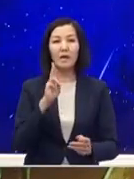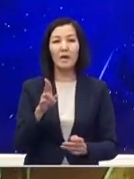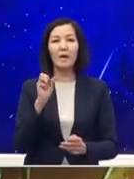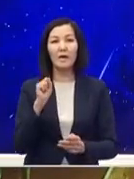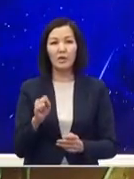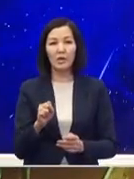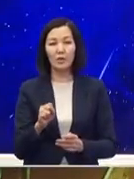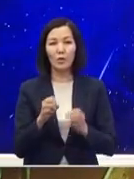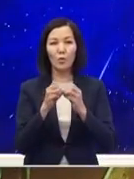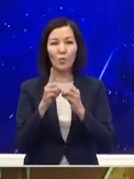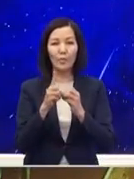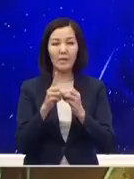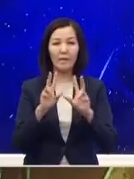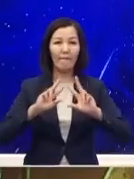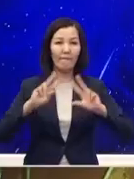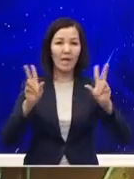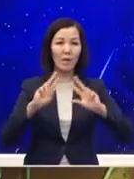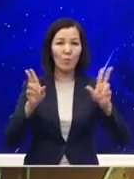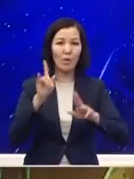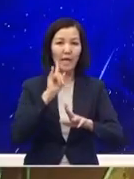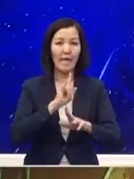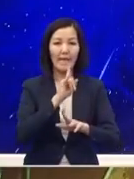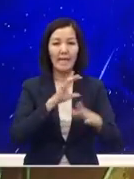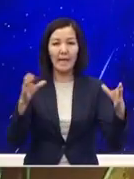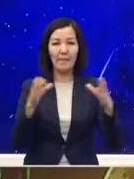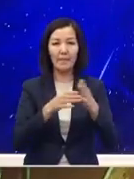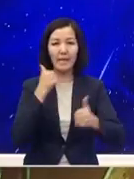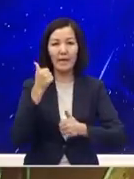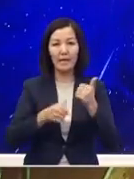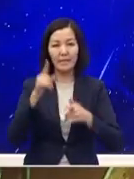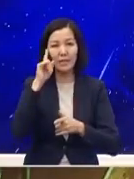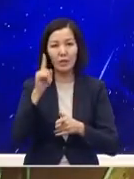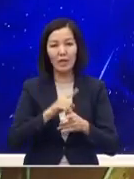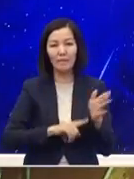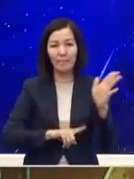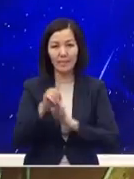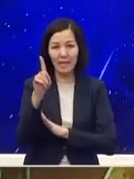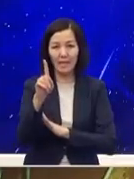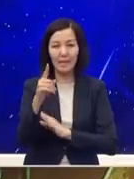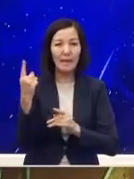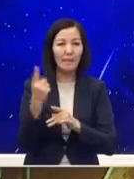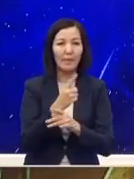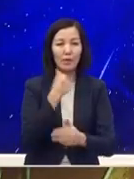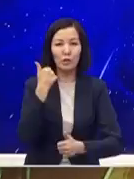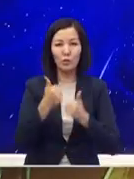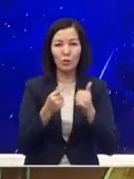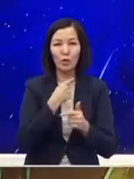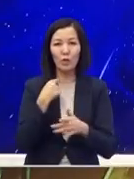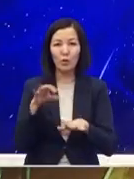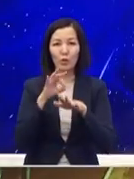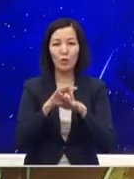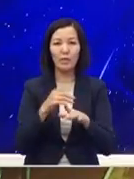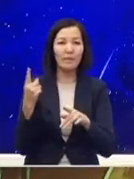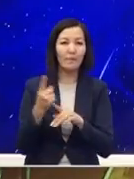Қарашаның 11-де волейболдан ұлттық лигадағы әйелдер командалары арасында Қазақстан чемпионаты басталады. Бірінші тур Талдықорғанда өтеді.